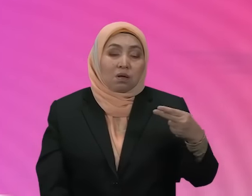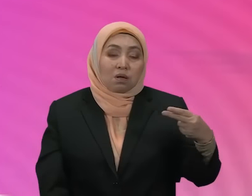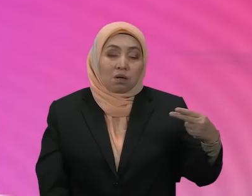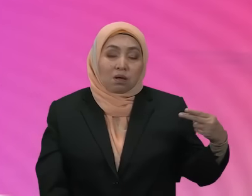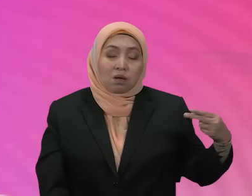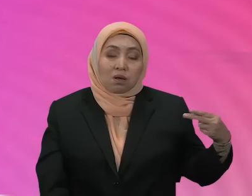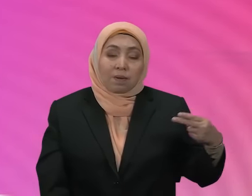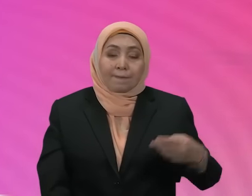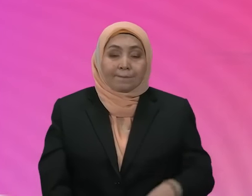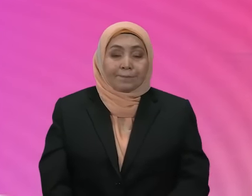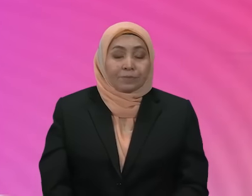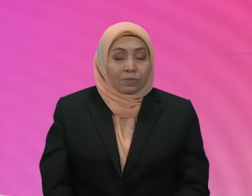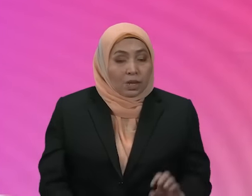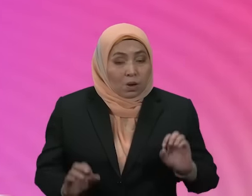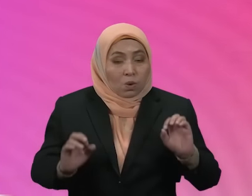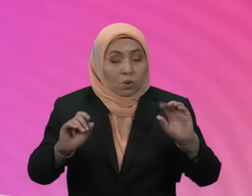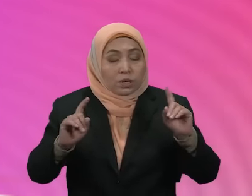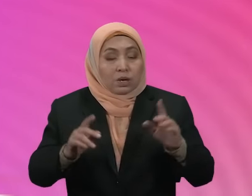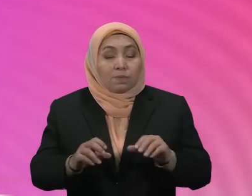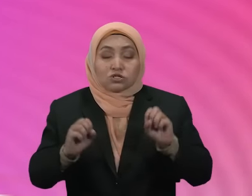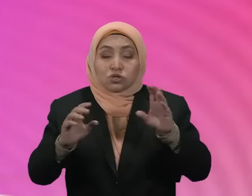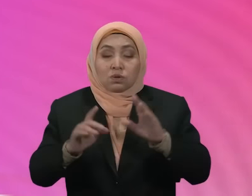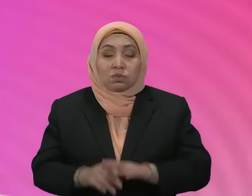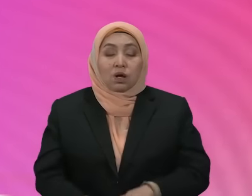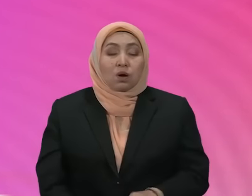Allah. Aywa, Masya Allah, Tabarakallah. Kemudian,